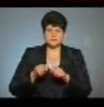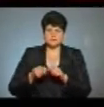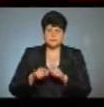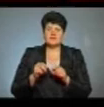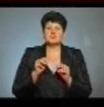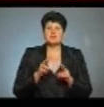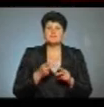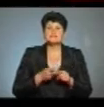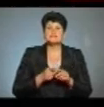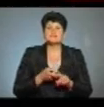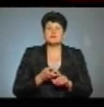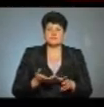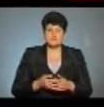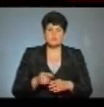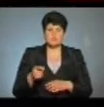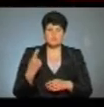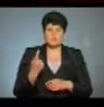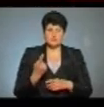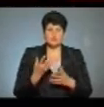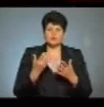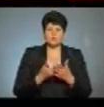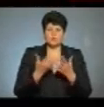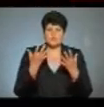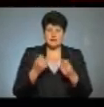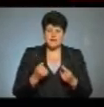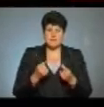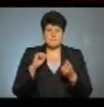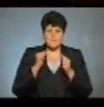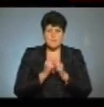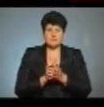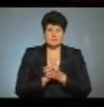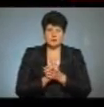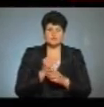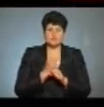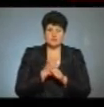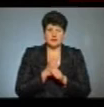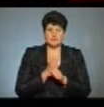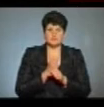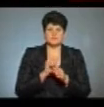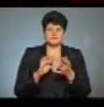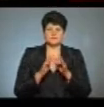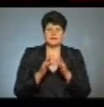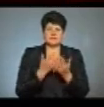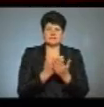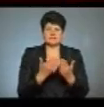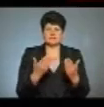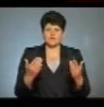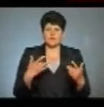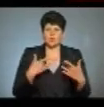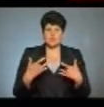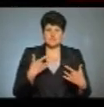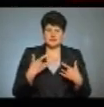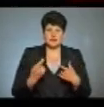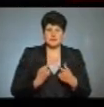чим це пов'язано? На Тернопільщині до Дня пам'яті і примирення організували віртуальні виставки, концерти і майстер-класи. Яким